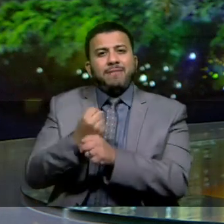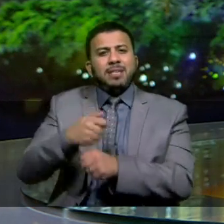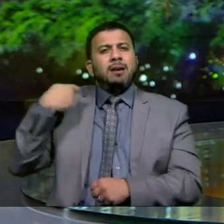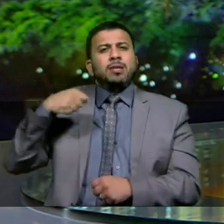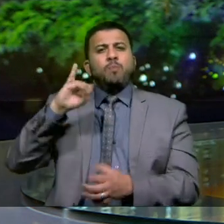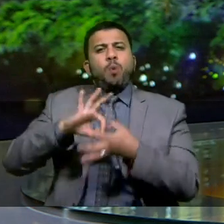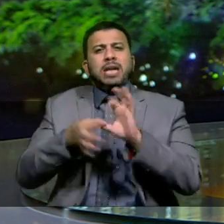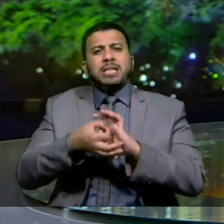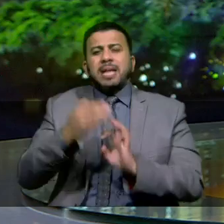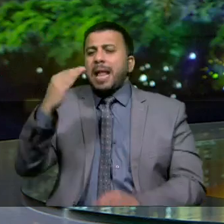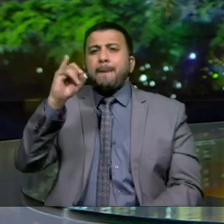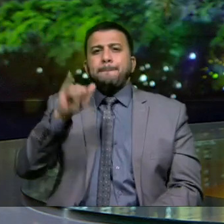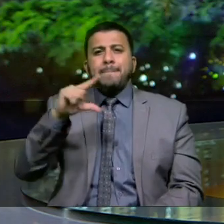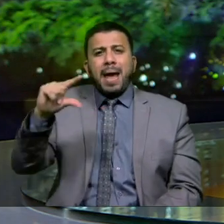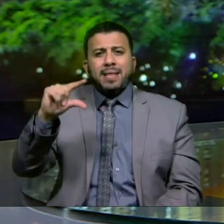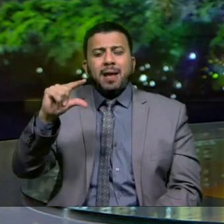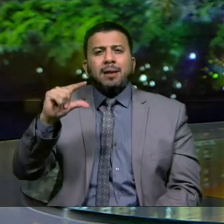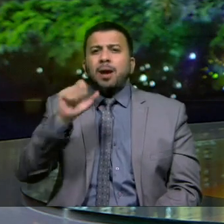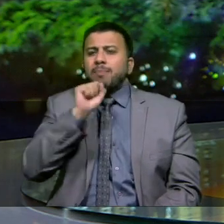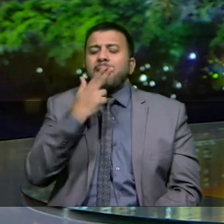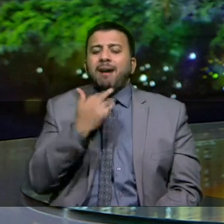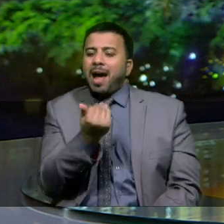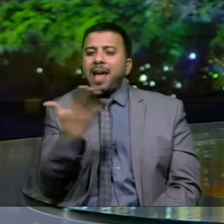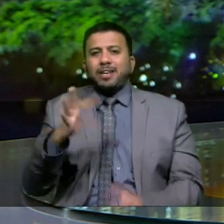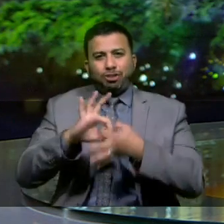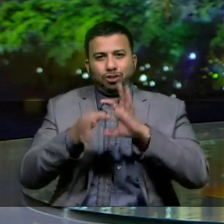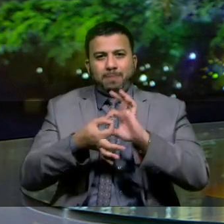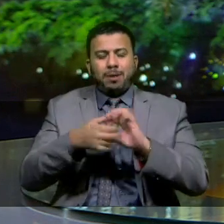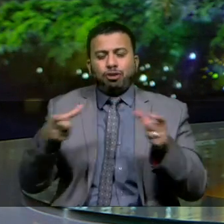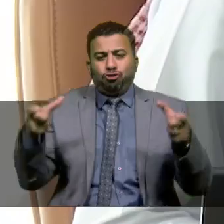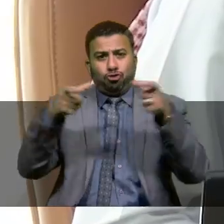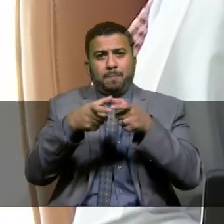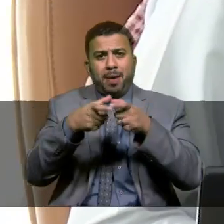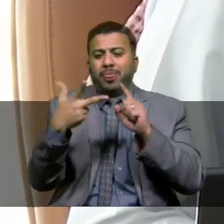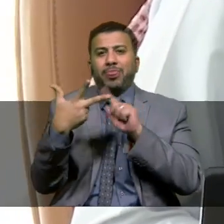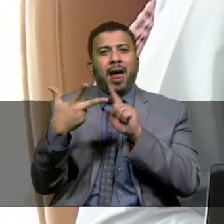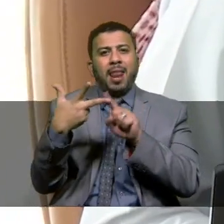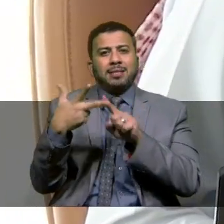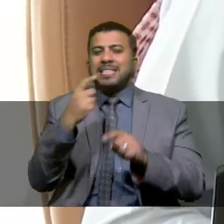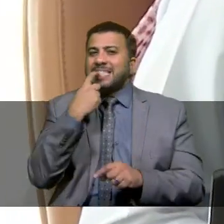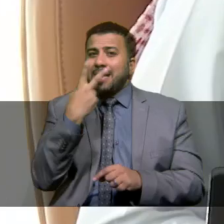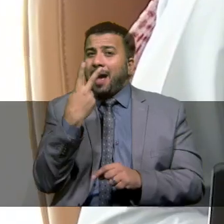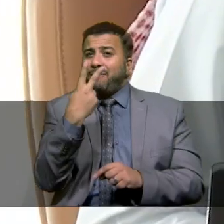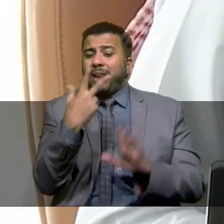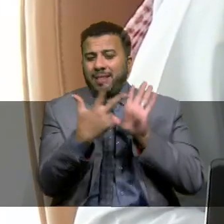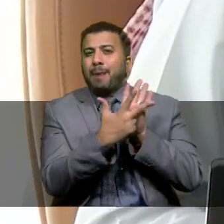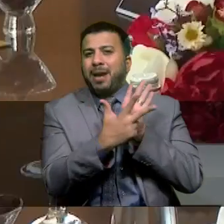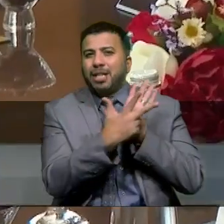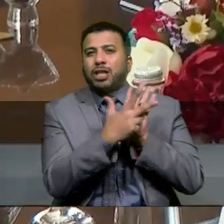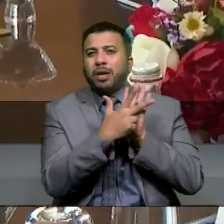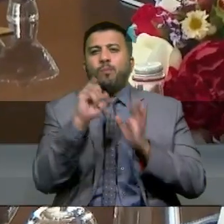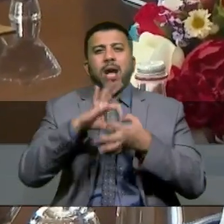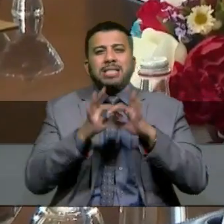مجلس أمناء مؤسسة حميد بن راشد النعيمي الخيرية، ترأس الاجتماع الثالث لعام